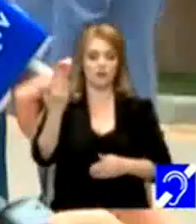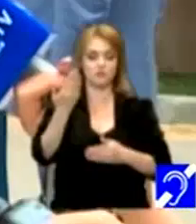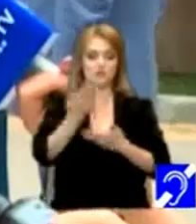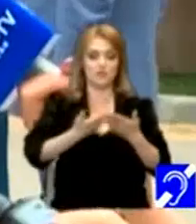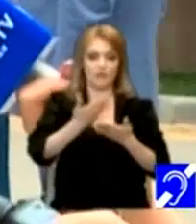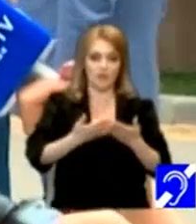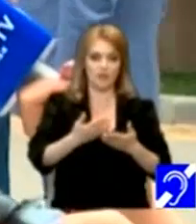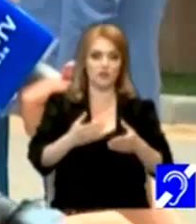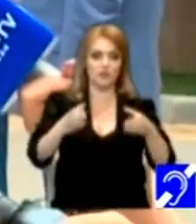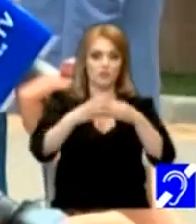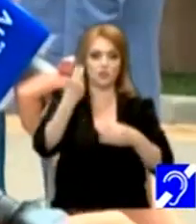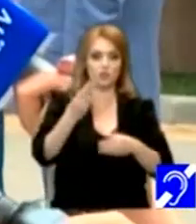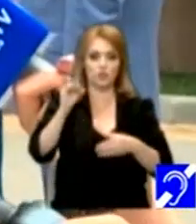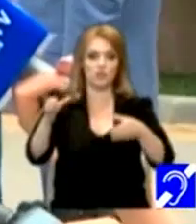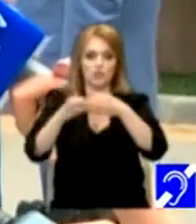consilieri. Sistemul